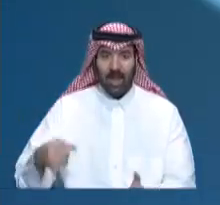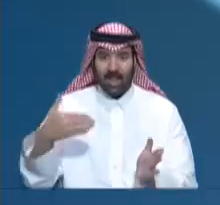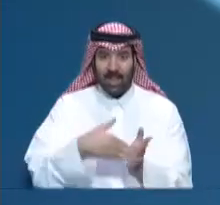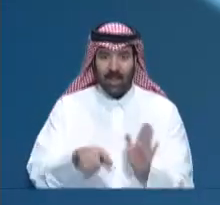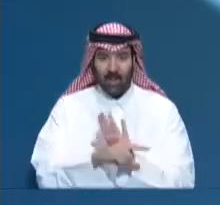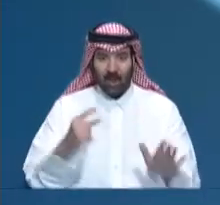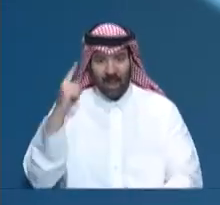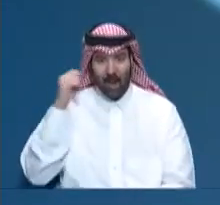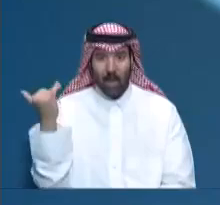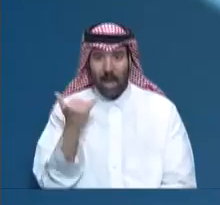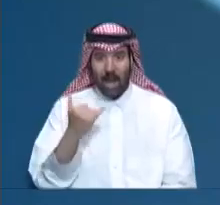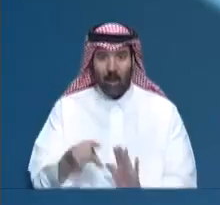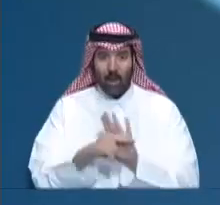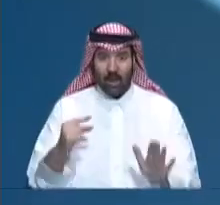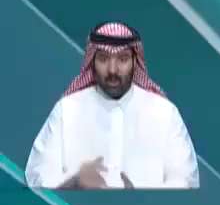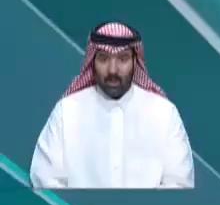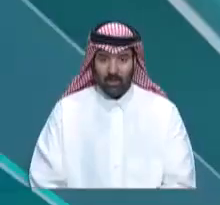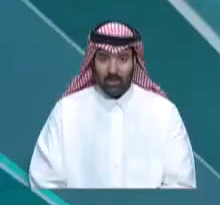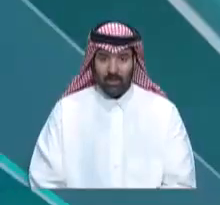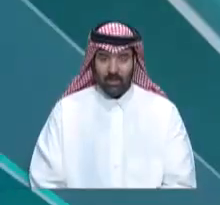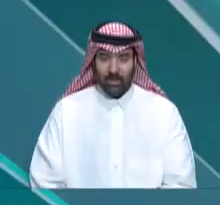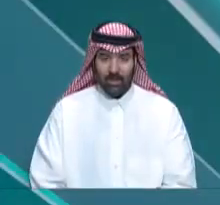ونشرتنا انتهت، هذا تذكير بأبرز ما جاء فيها.